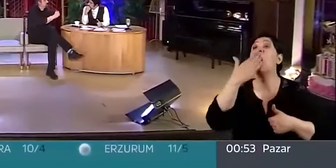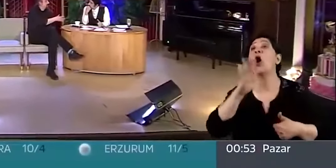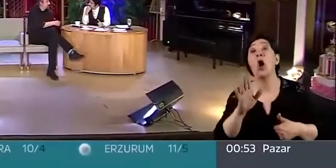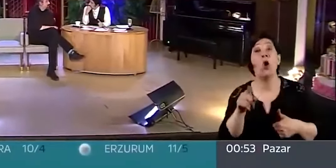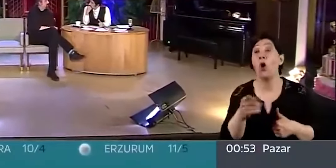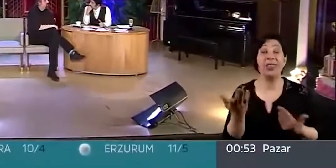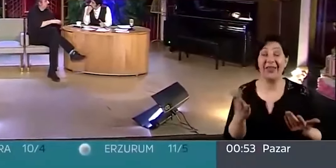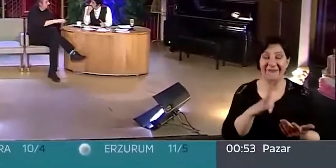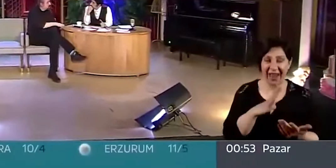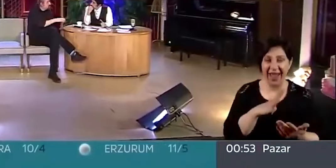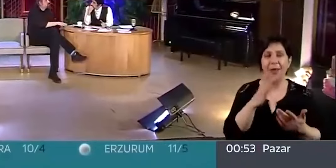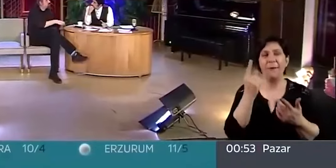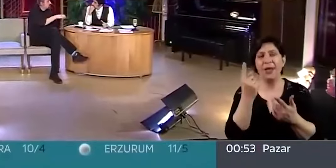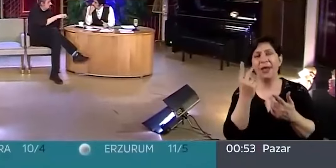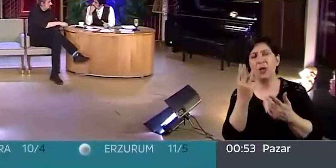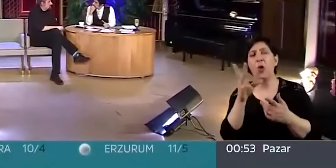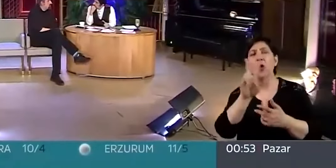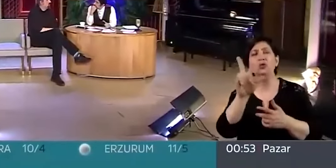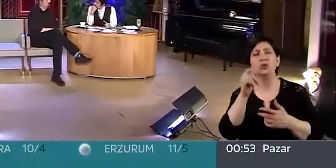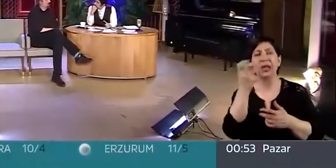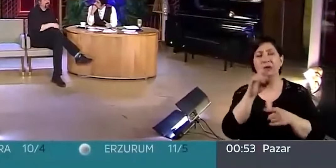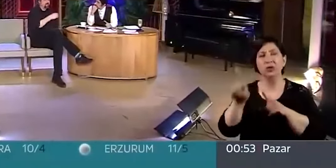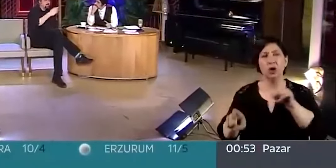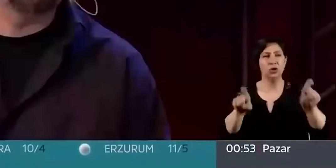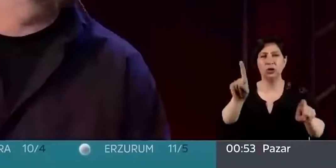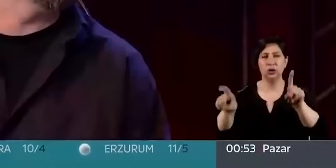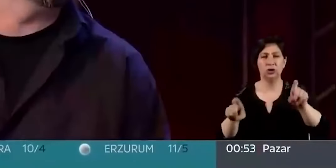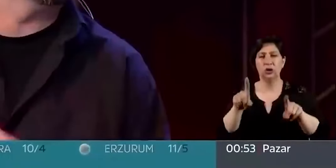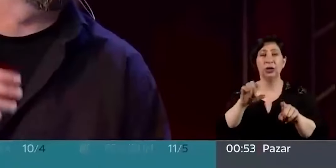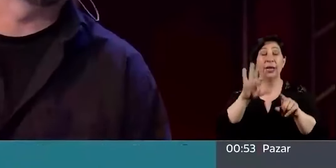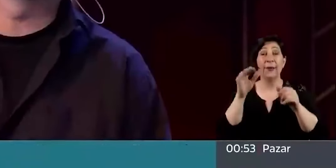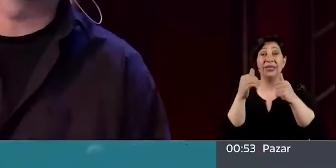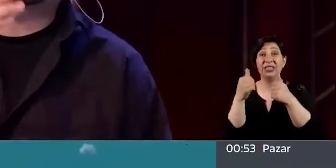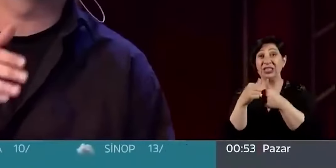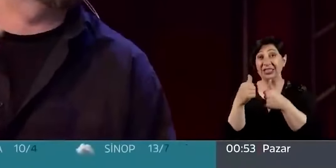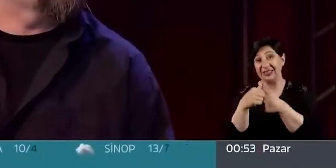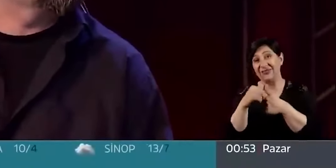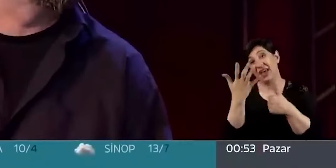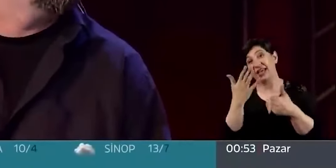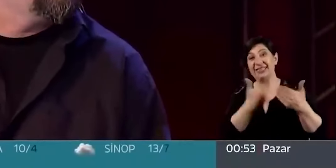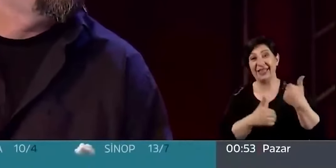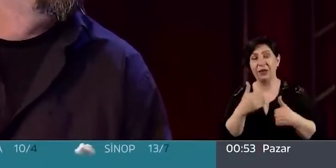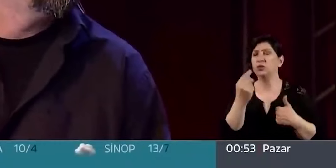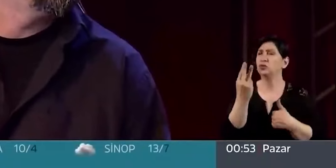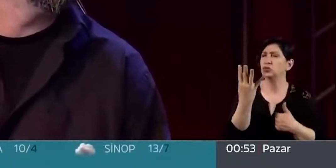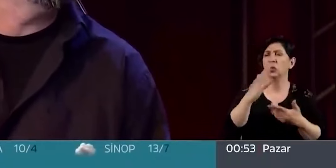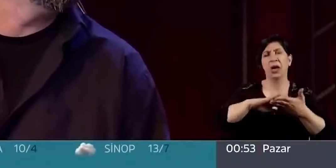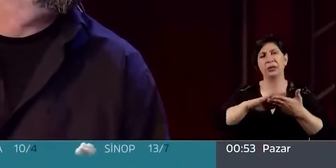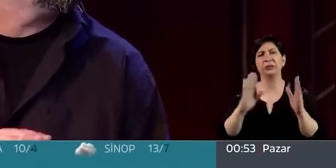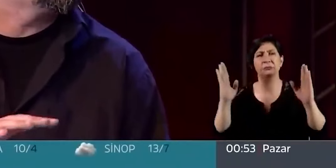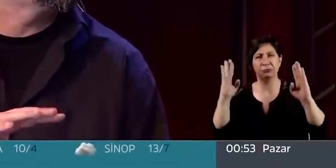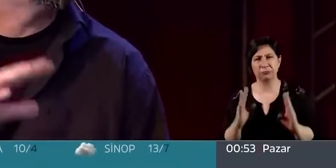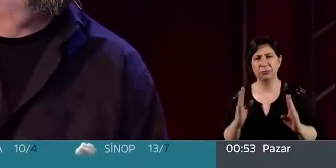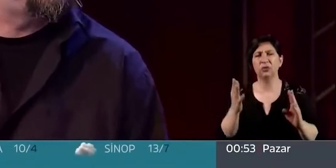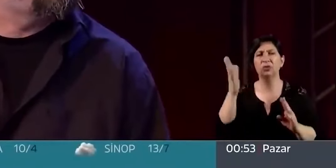bir güzel özellik var gibi böyle kaşıyıcı 25-30 tane soru. Gelenlerin çoğu da çift ama bireysel olarak 3 arkadaş 5 arkadaş da gelebiliyorlar. Ve sonra